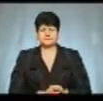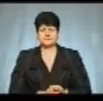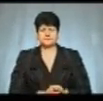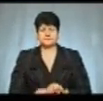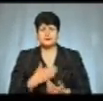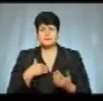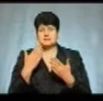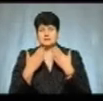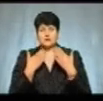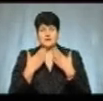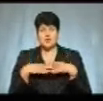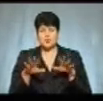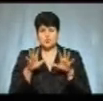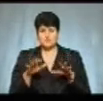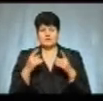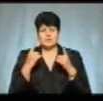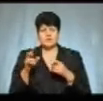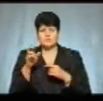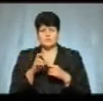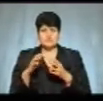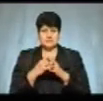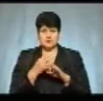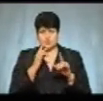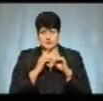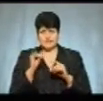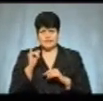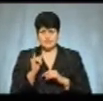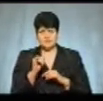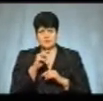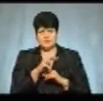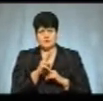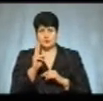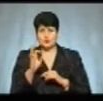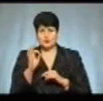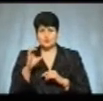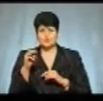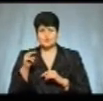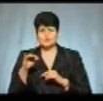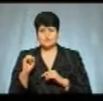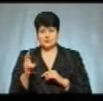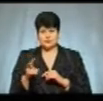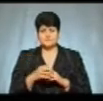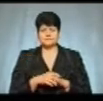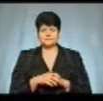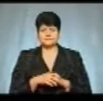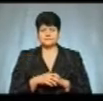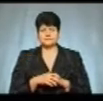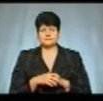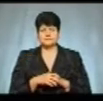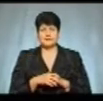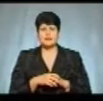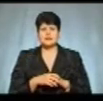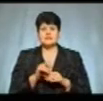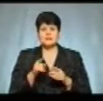Ми поспілкувалися з головою Великоберезовицької селищної ради Іллею Михайлом Костюком. Ця проблема виникла рівно з того моменту,